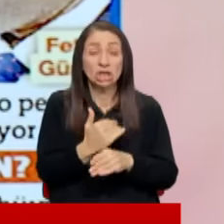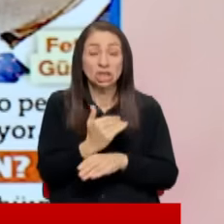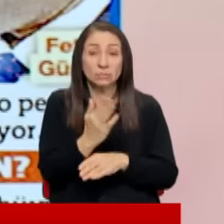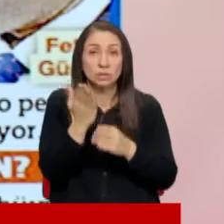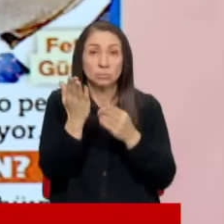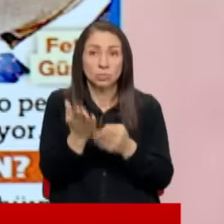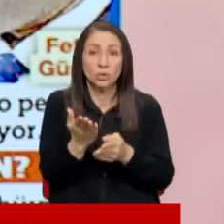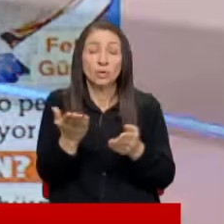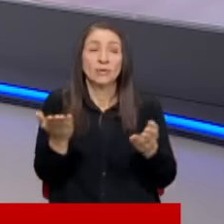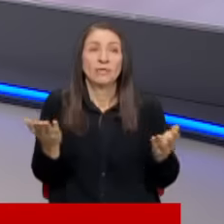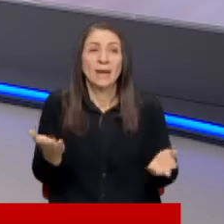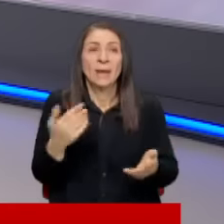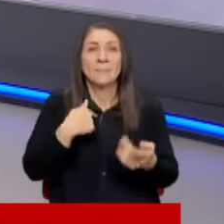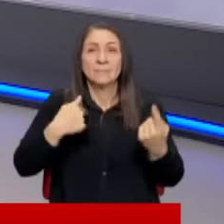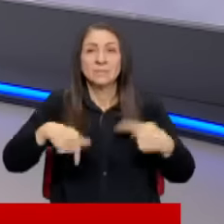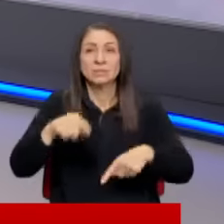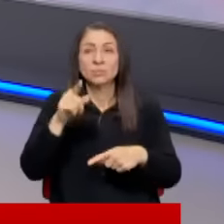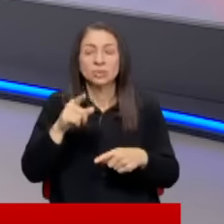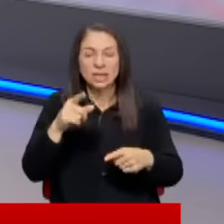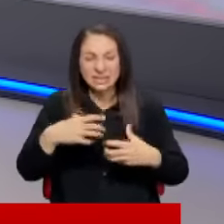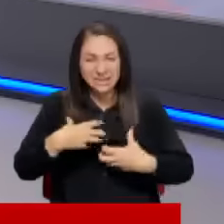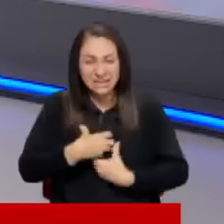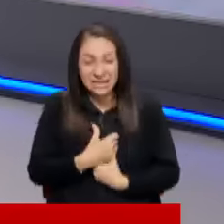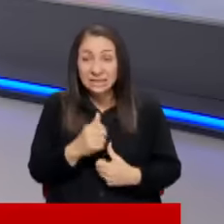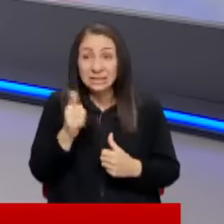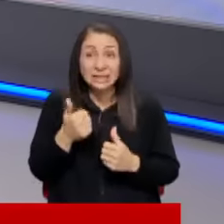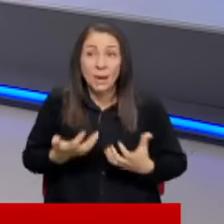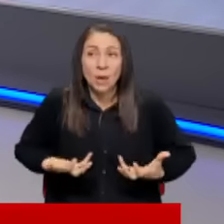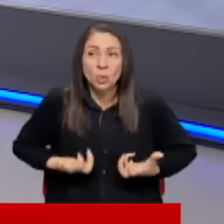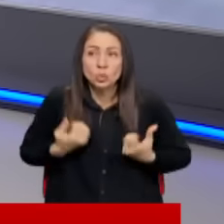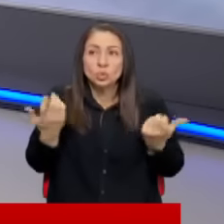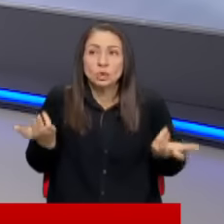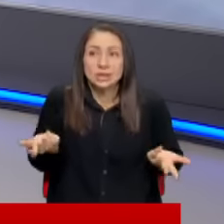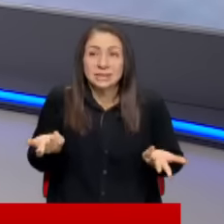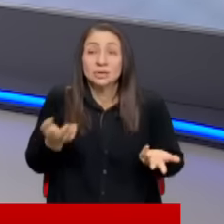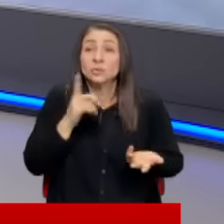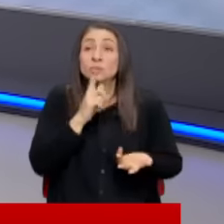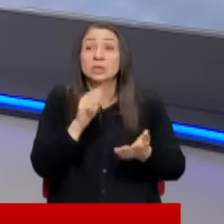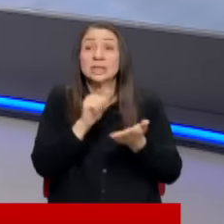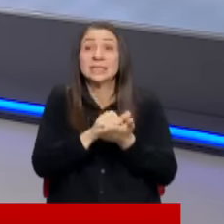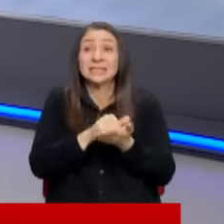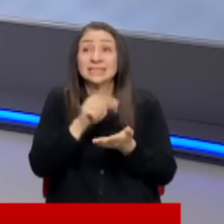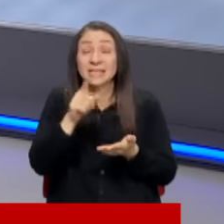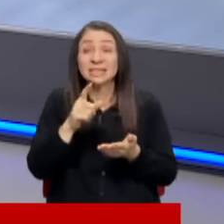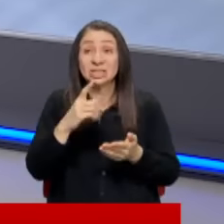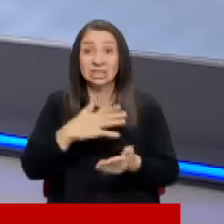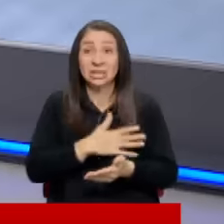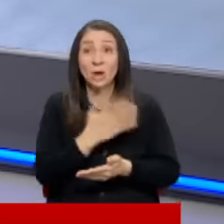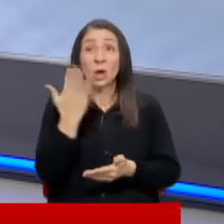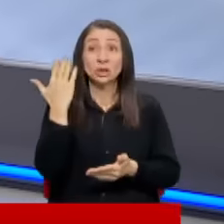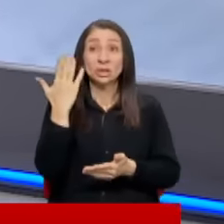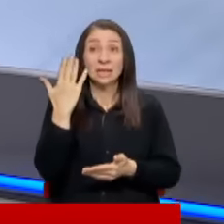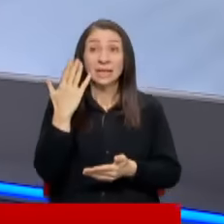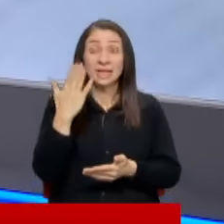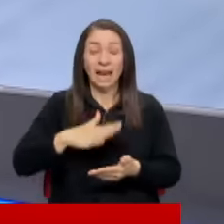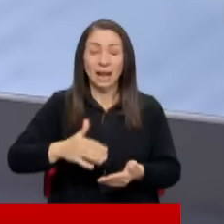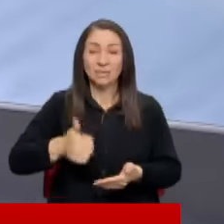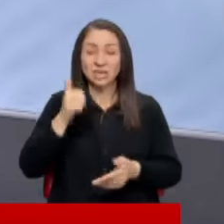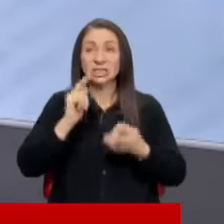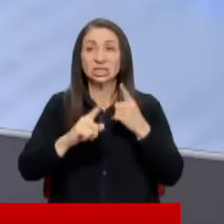bu ve biz buradaki sarmaldan ne zaman, nasıl çıkacağız? Bu arada Sözcü Gazetesi'nde Cumhuriyet Halk Partisi'nin önceki